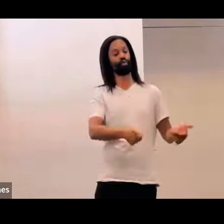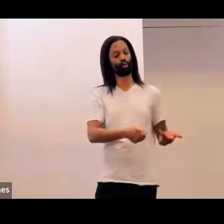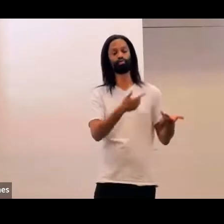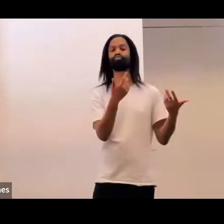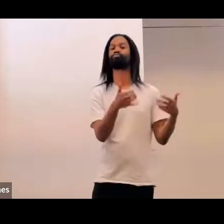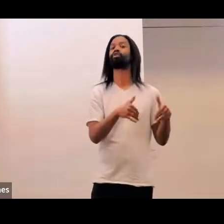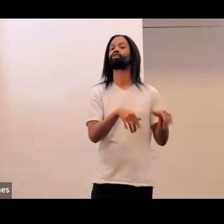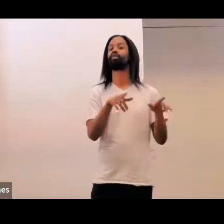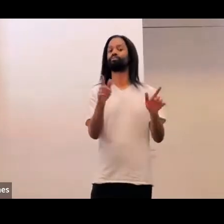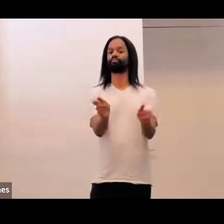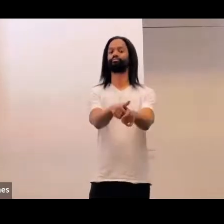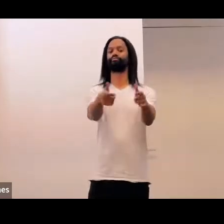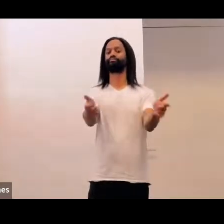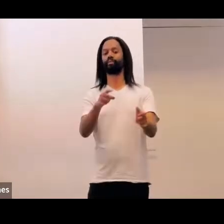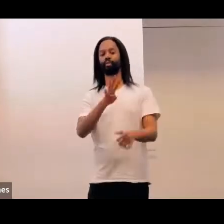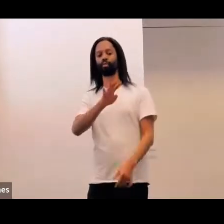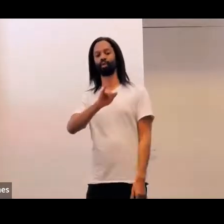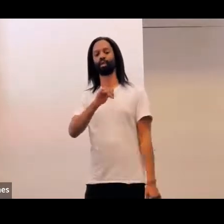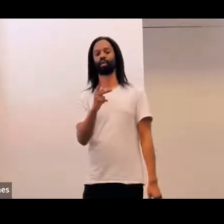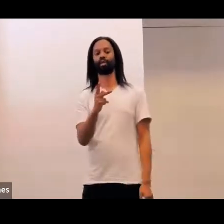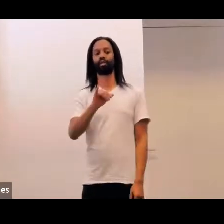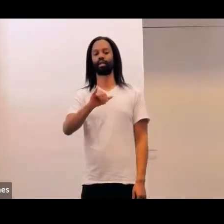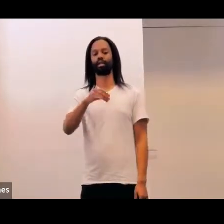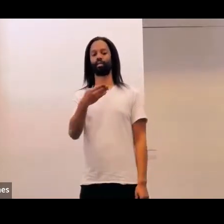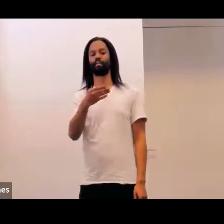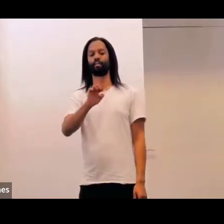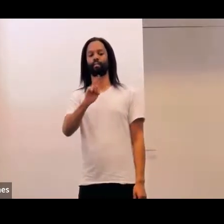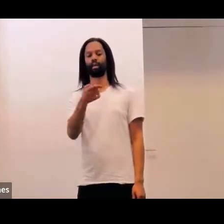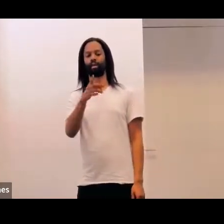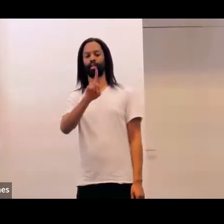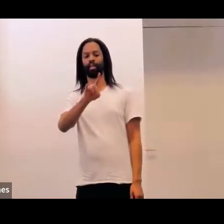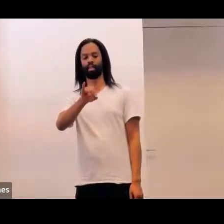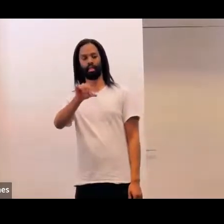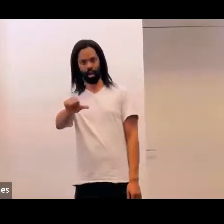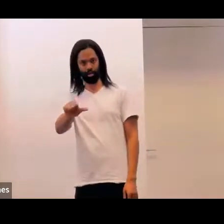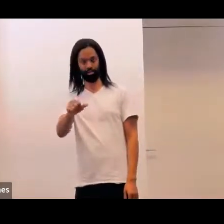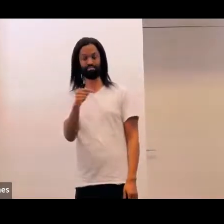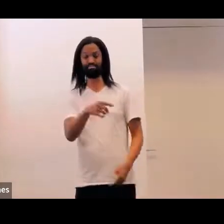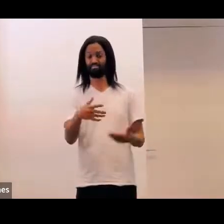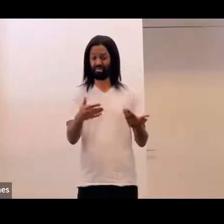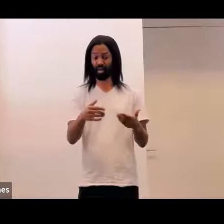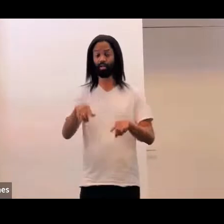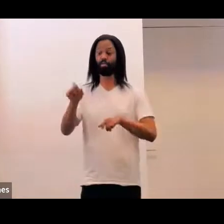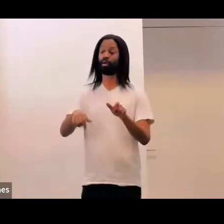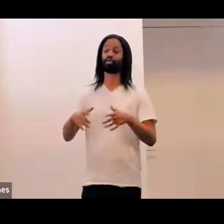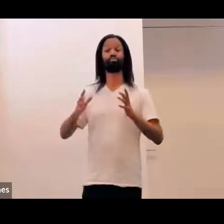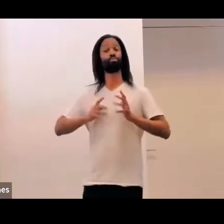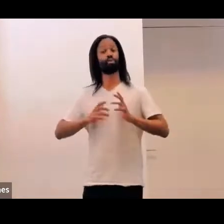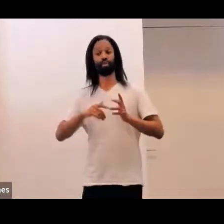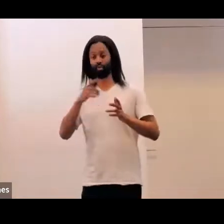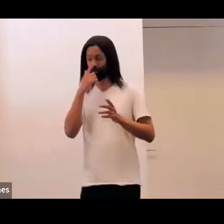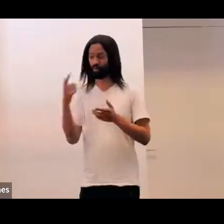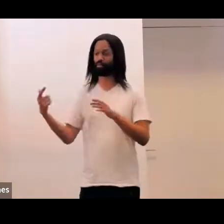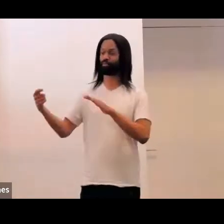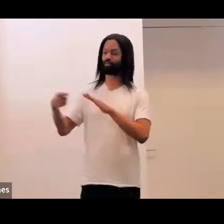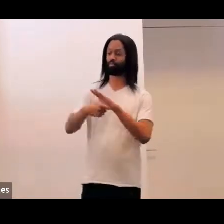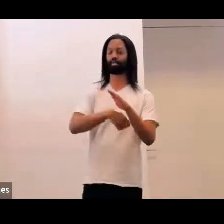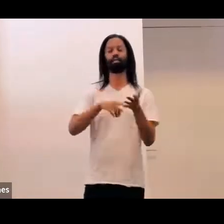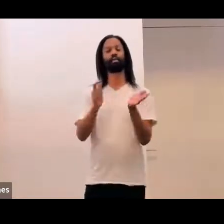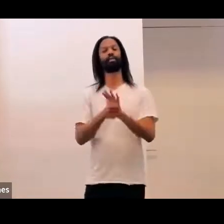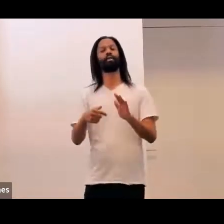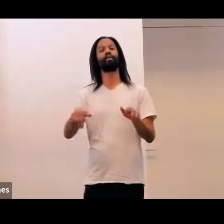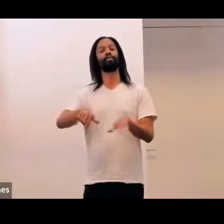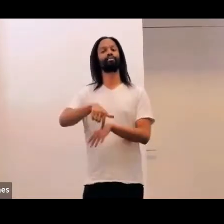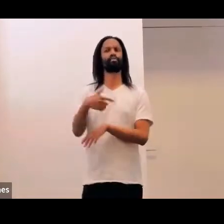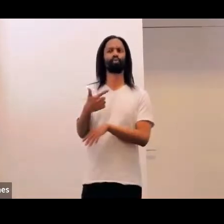France. De quoi s'agit-il en deux mots ? Il s'agit de rassembler des contributeurs bénévoles les week-ends des 12 et 13 mars